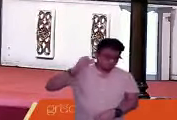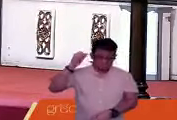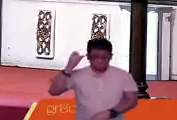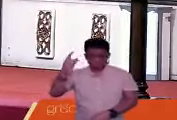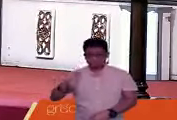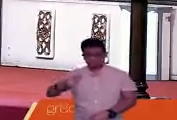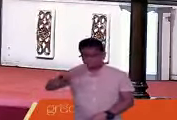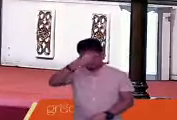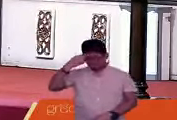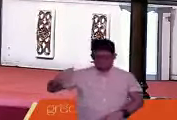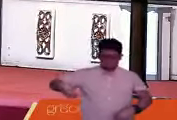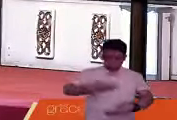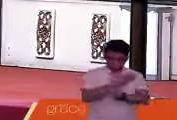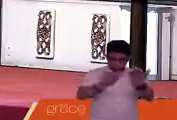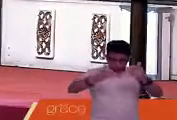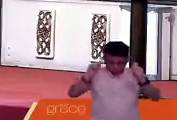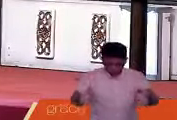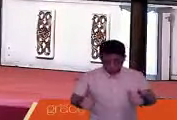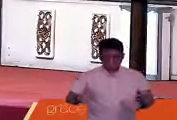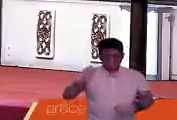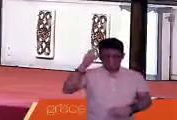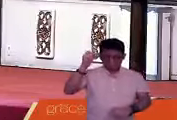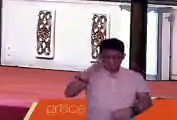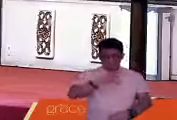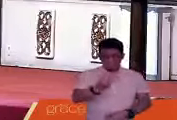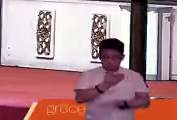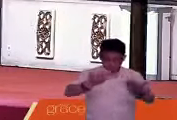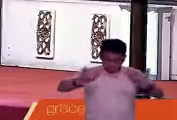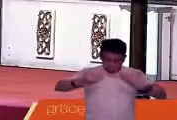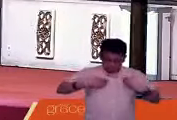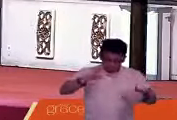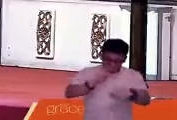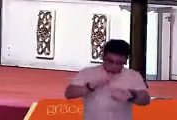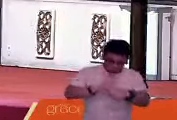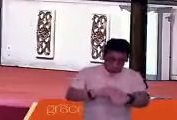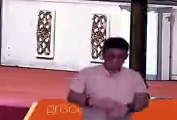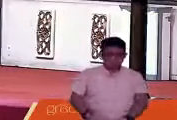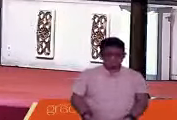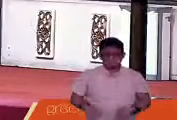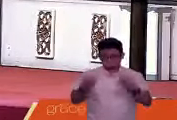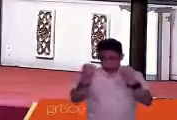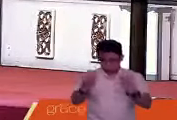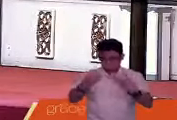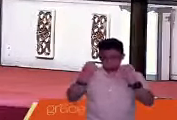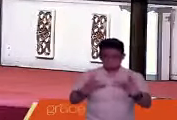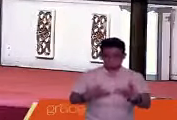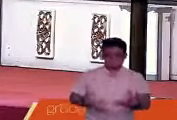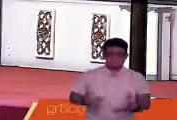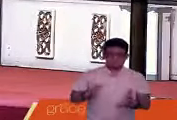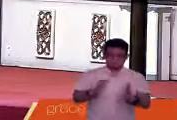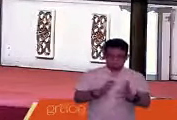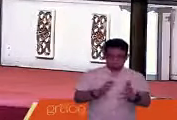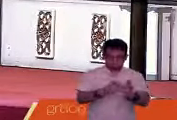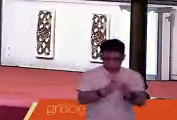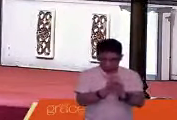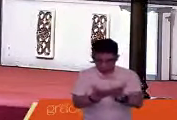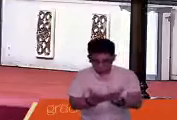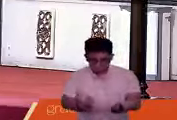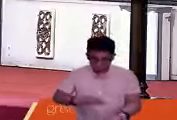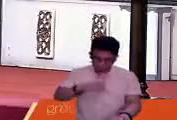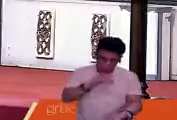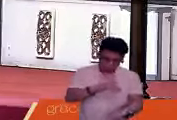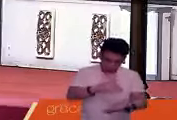Kay pwede kang magpakaroon nun nga, naa kay ministry, daghang mga Bible students nga,